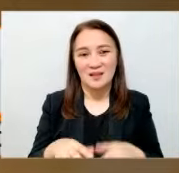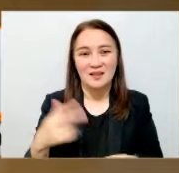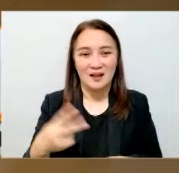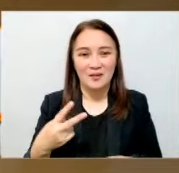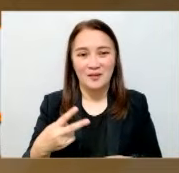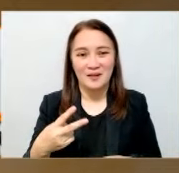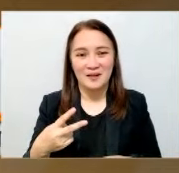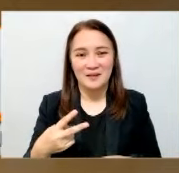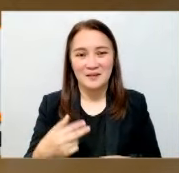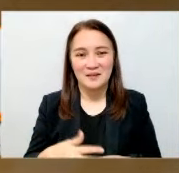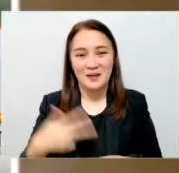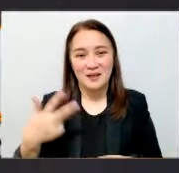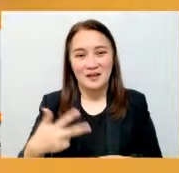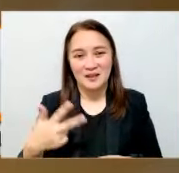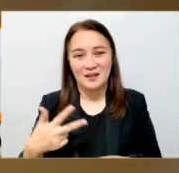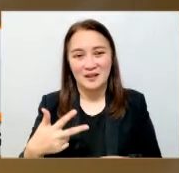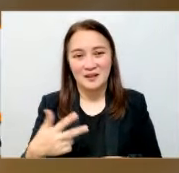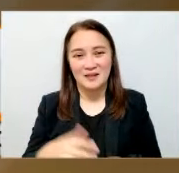Tatlo!